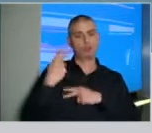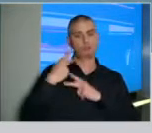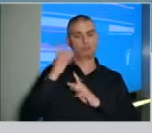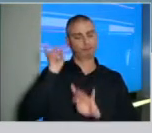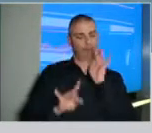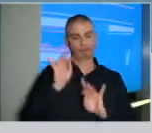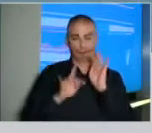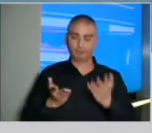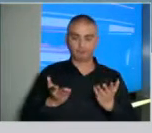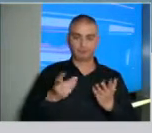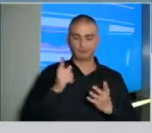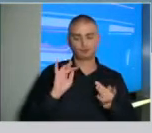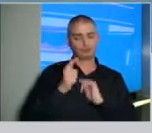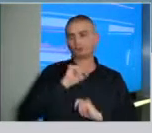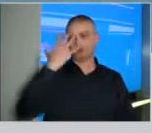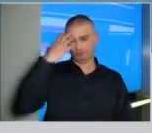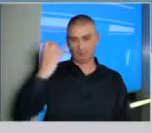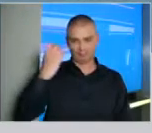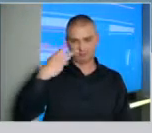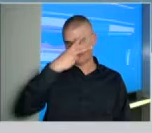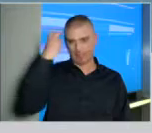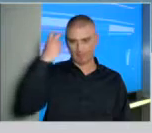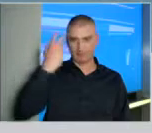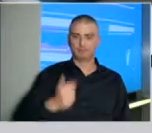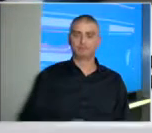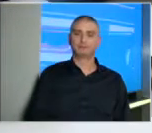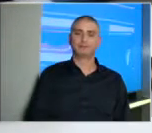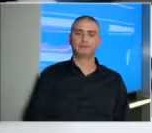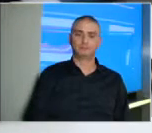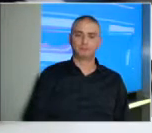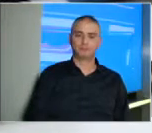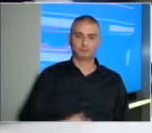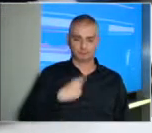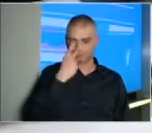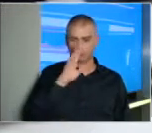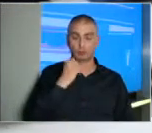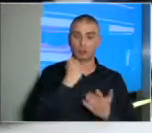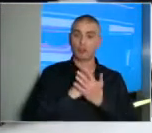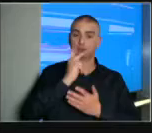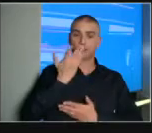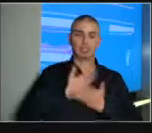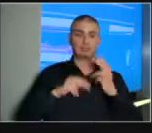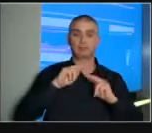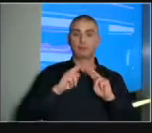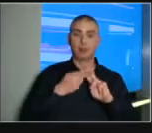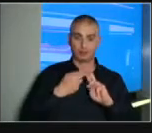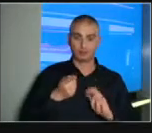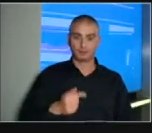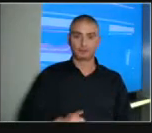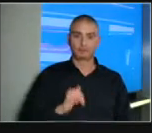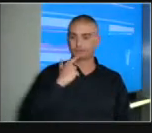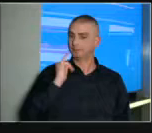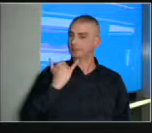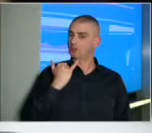להלום באויב שהוא הכי אוהב, הערבים. אני רואה שיש לך תואר שני ביחסים בינלאומיים.